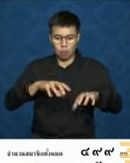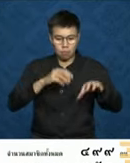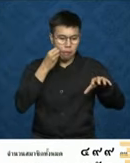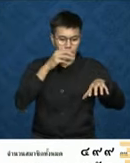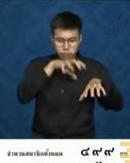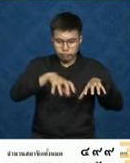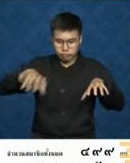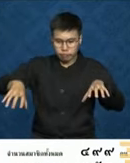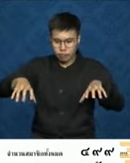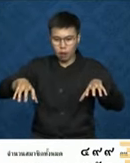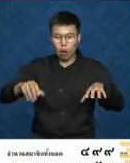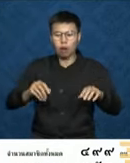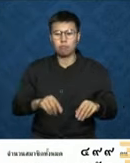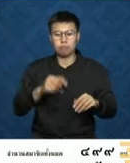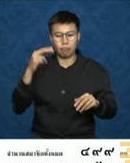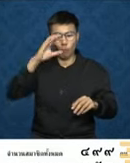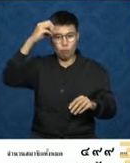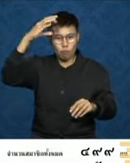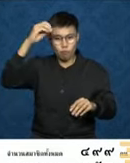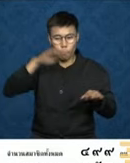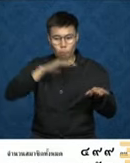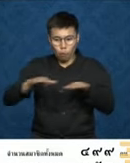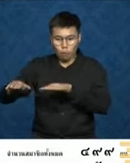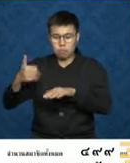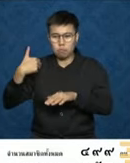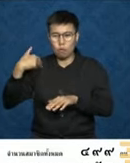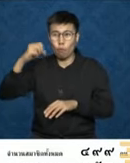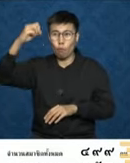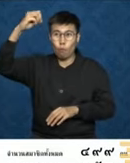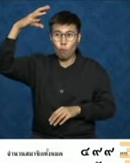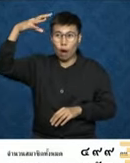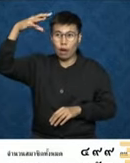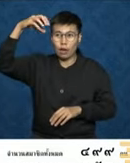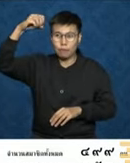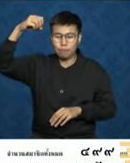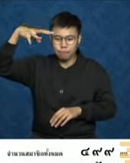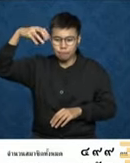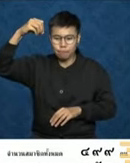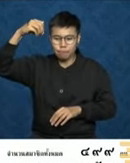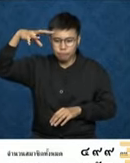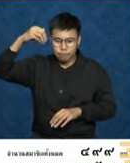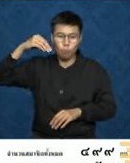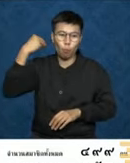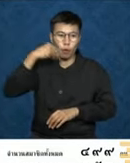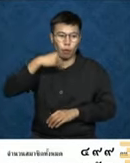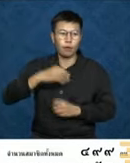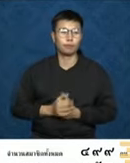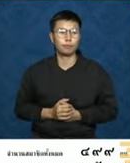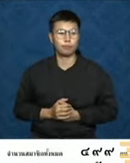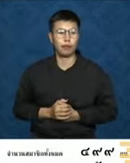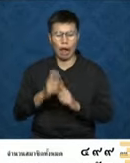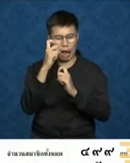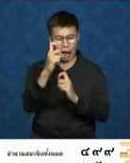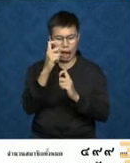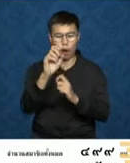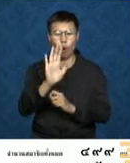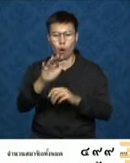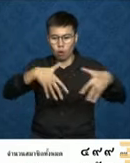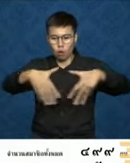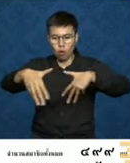เรือนทำให้คคว้าไม่เสถียรไฟคว้าตกซึ่งอันตรายต่อพี่น้องประชาชนค่ะดิฉัน